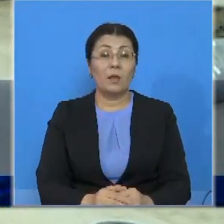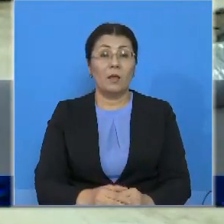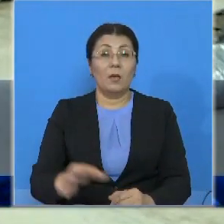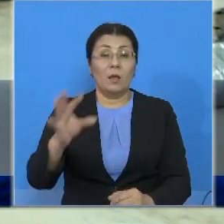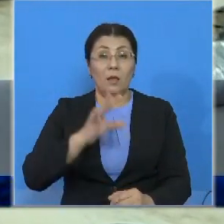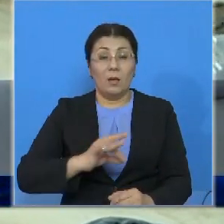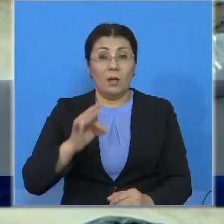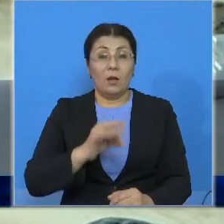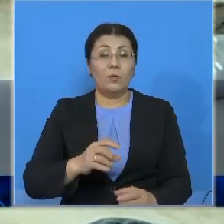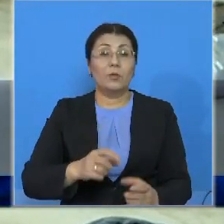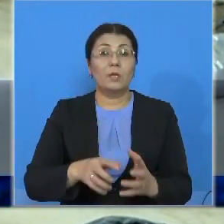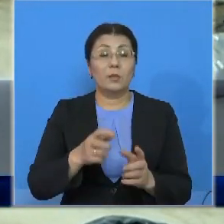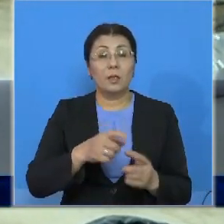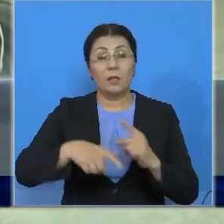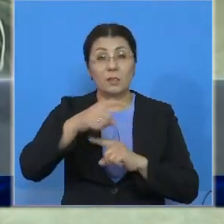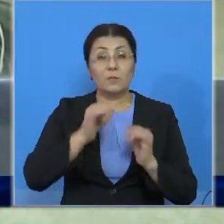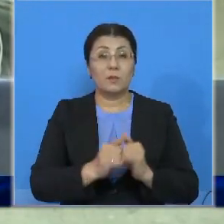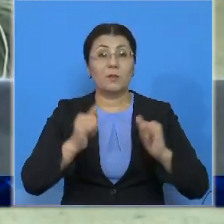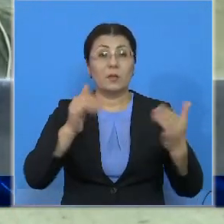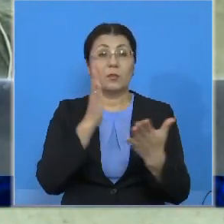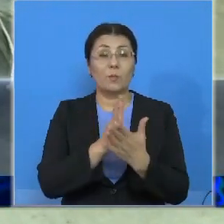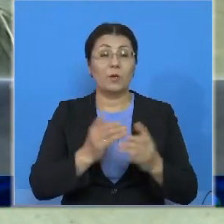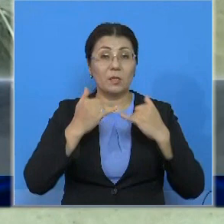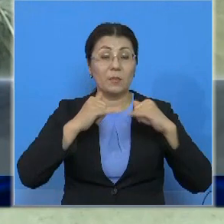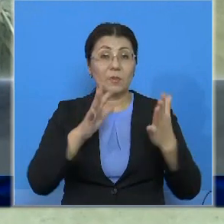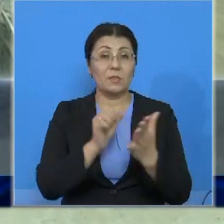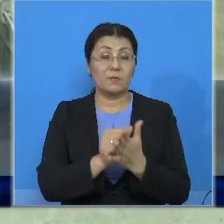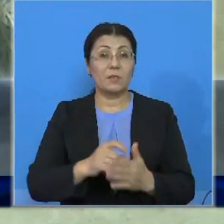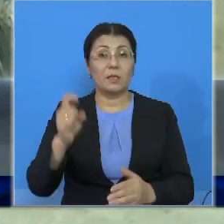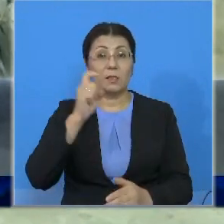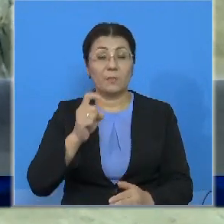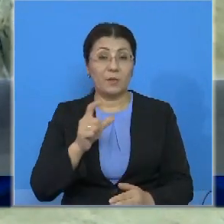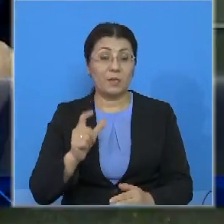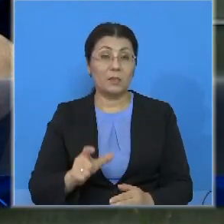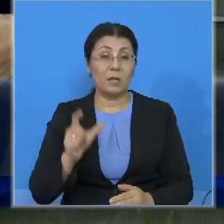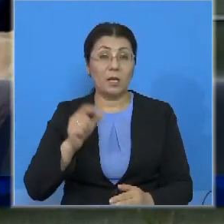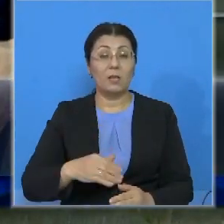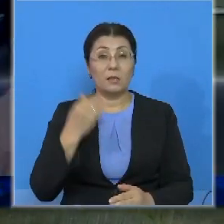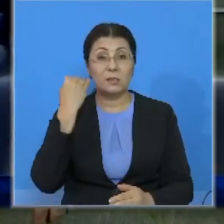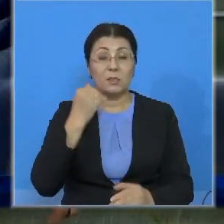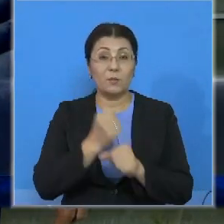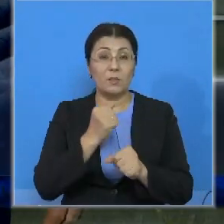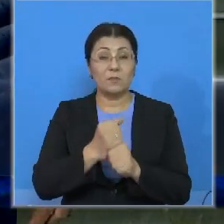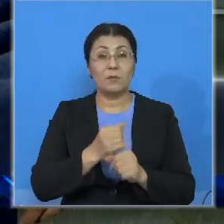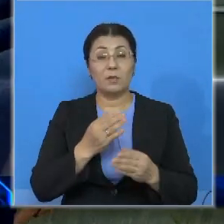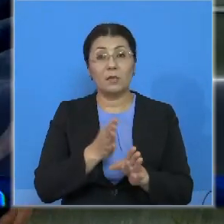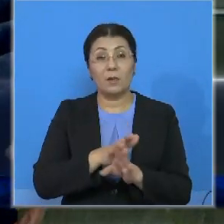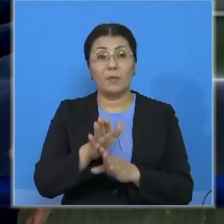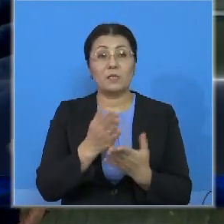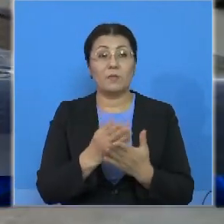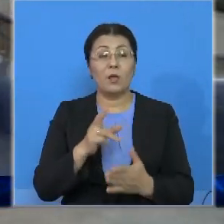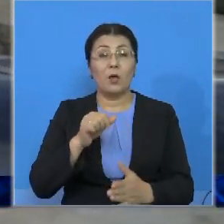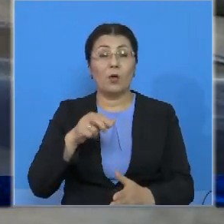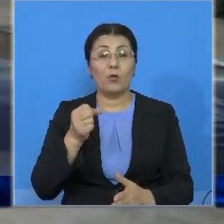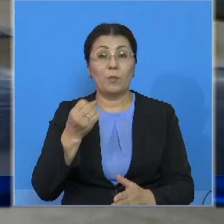ауданда кәсіпкерлік саласында ілгерілеу бар. Мал басын көбейтіп бақша еккен шаруалар халықты сапалы өнімдермен қамтамасыз етіп келеді. Мәселен,